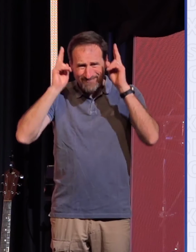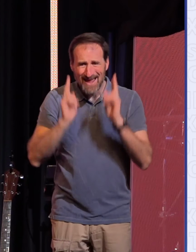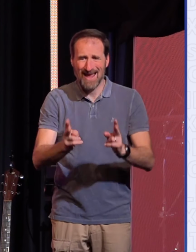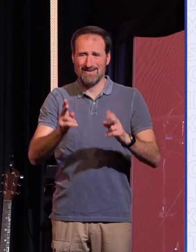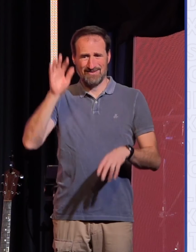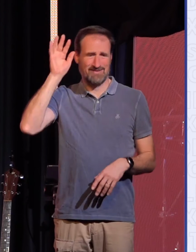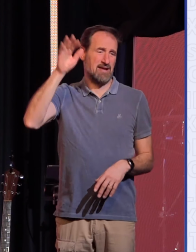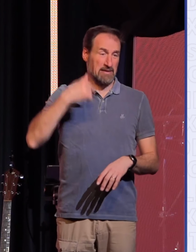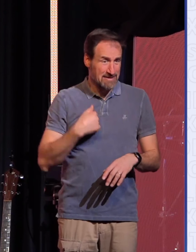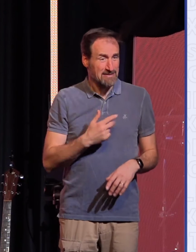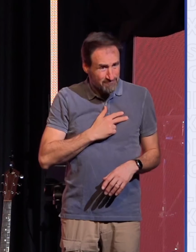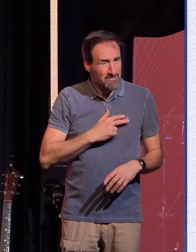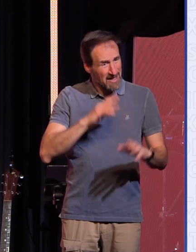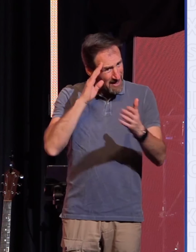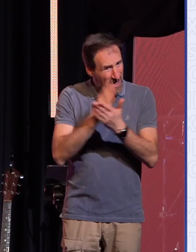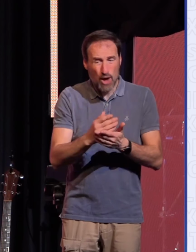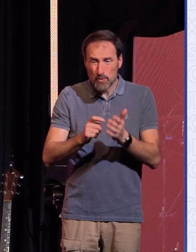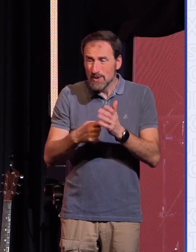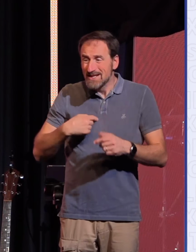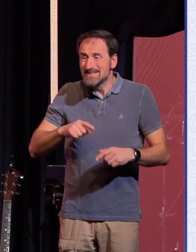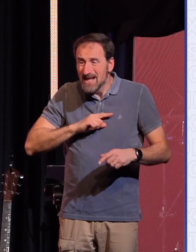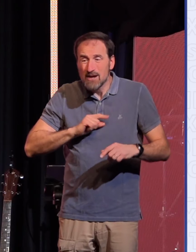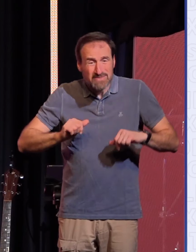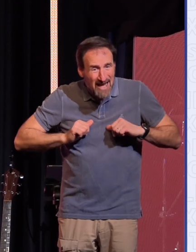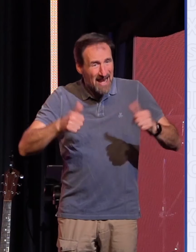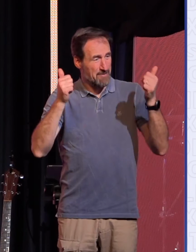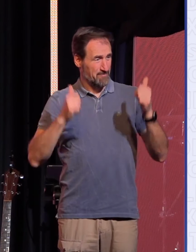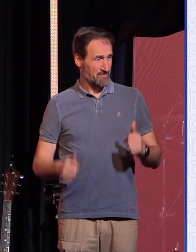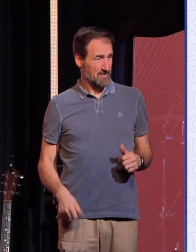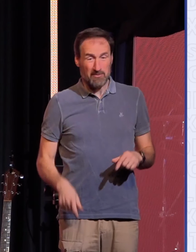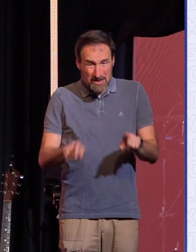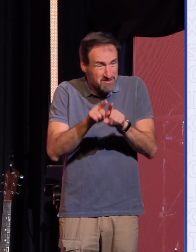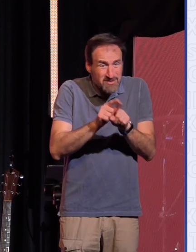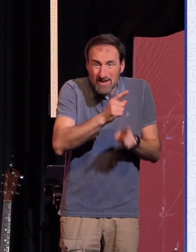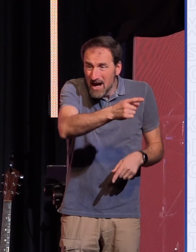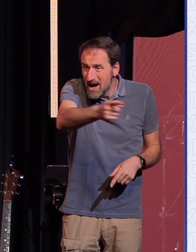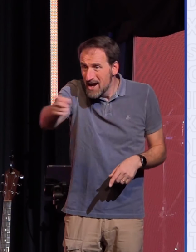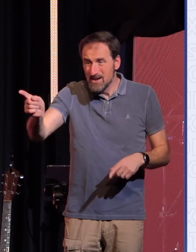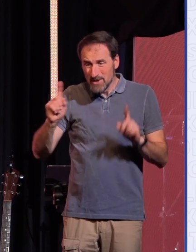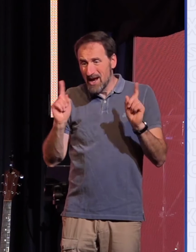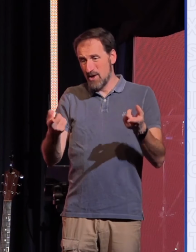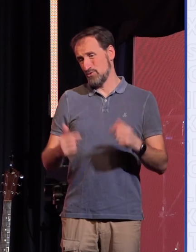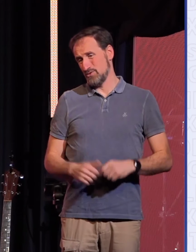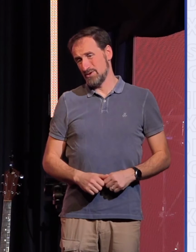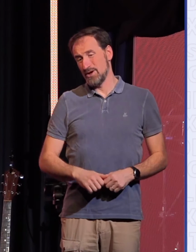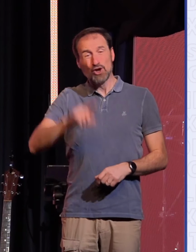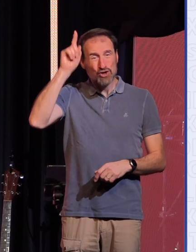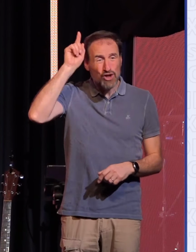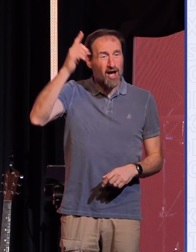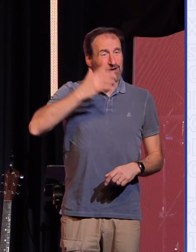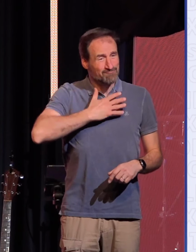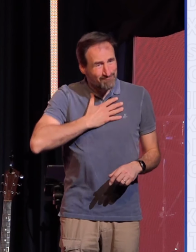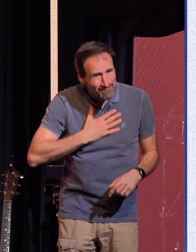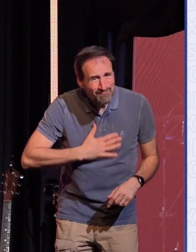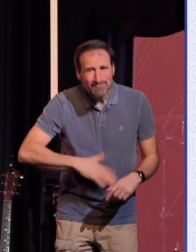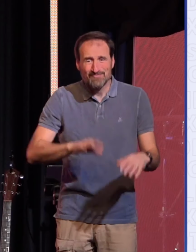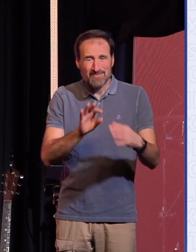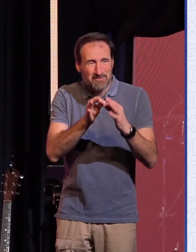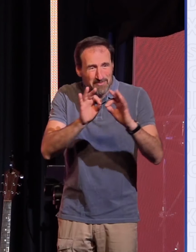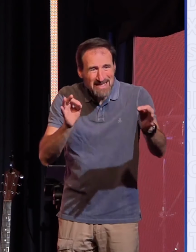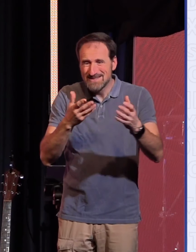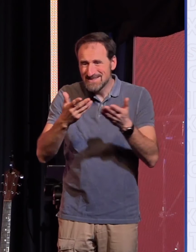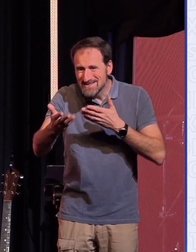es selber erlebt habe. Und es gilt auch für jeden von anderen, jeden hier in dem Raum. Hey, Gott will mit dir eine lebendige Beziehung haben. Und